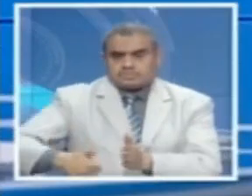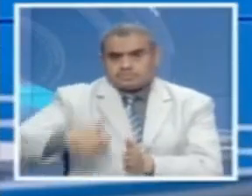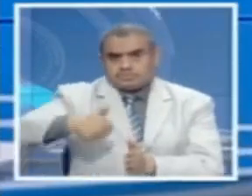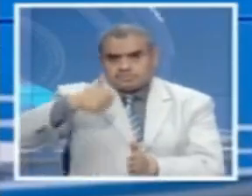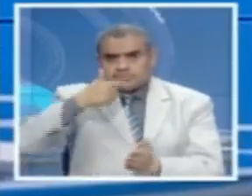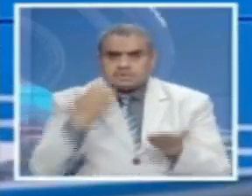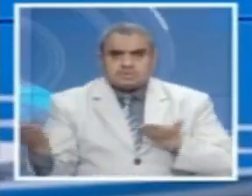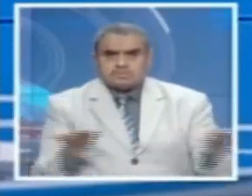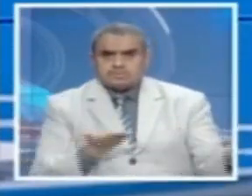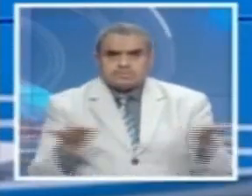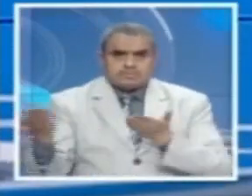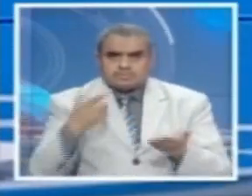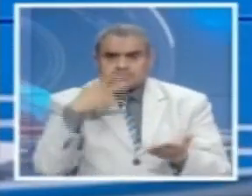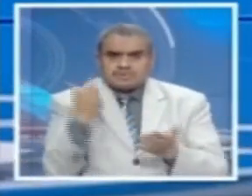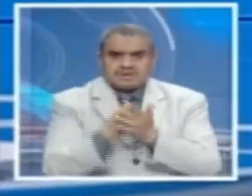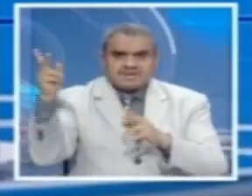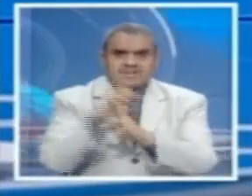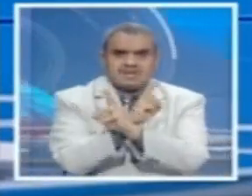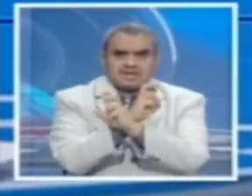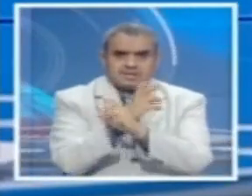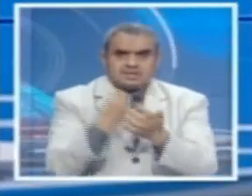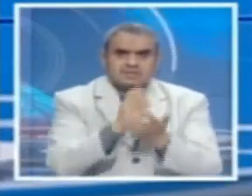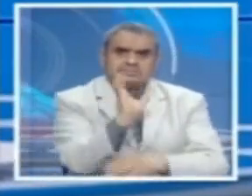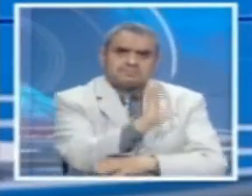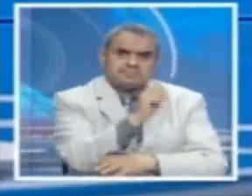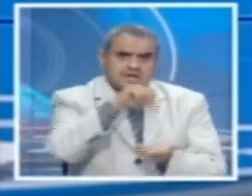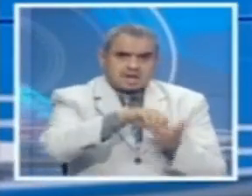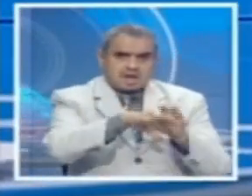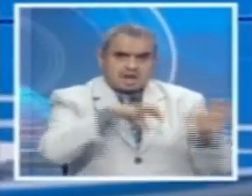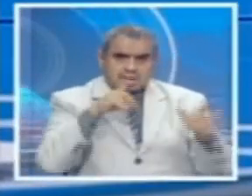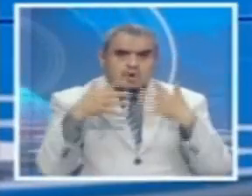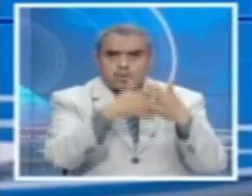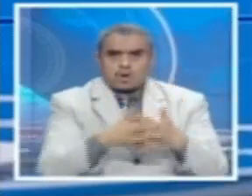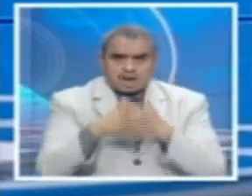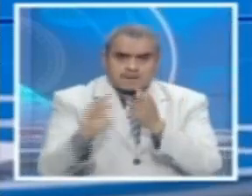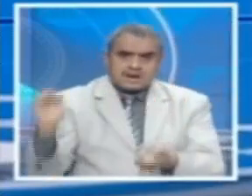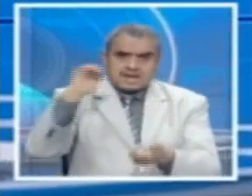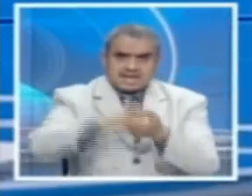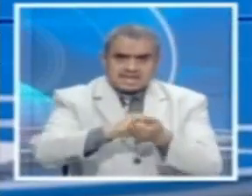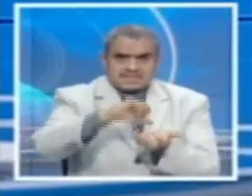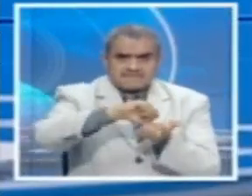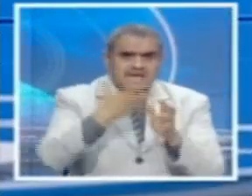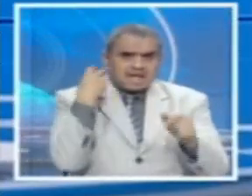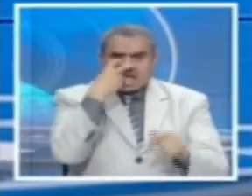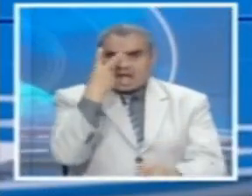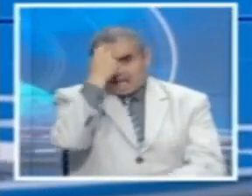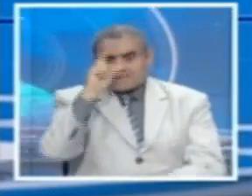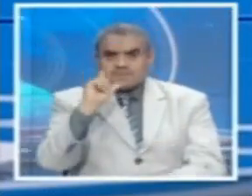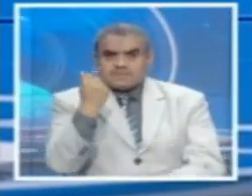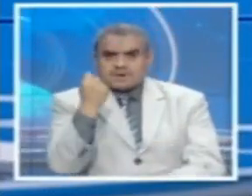حققت جولة محادثات جديدة في فيينا لإعادة طهران وواشنطن إلى الاتفاق النووي المبرم